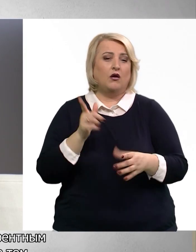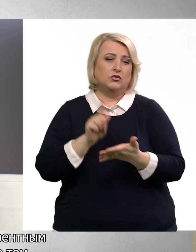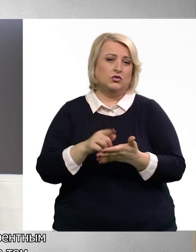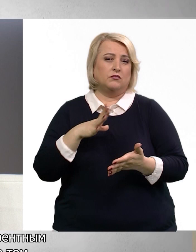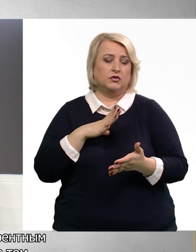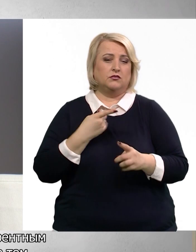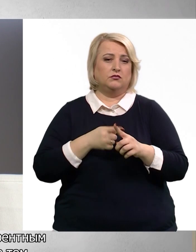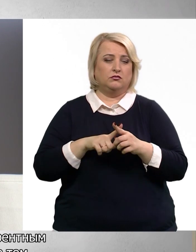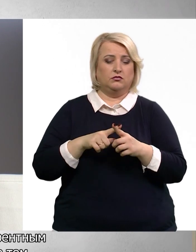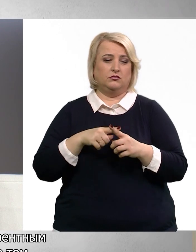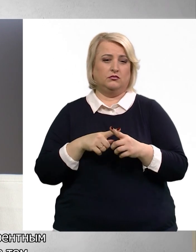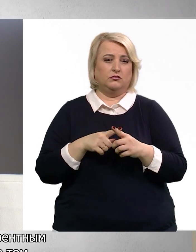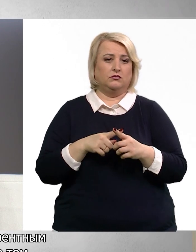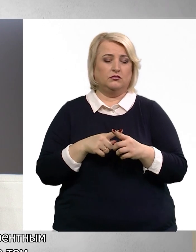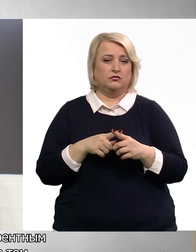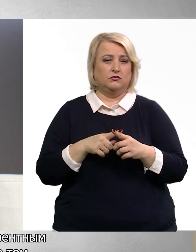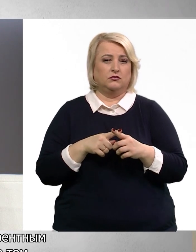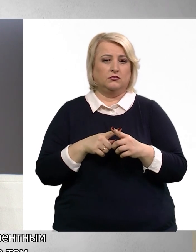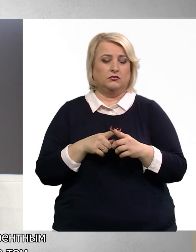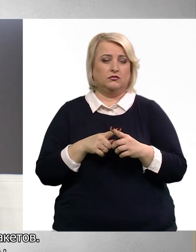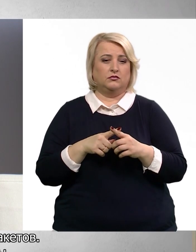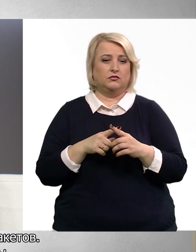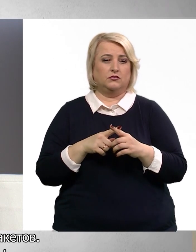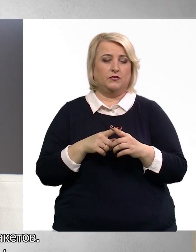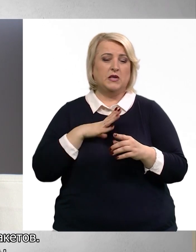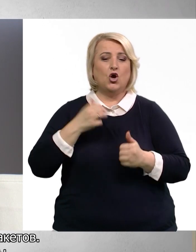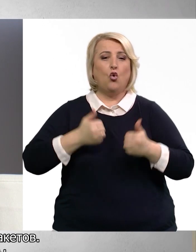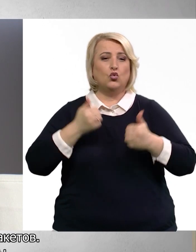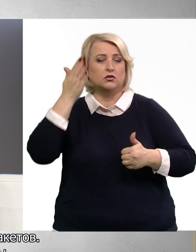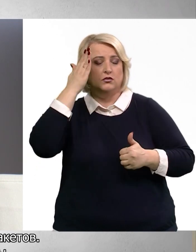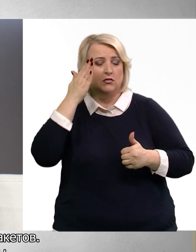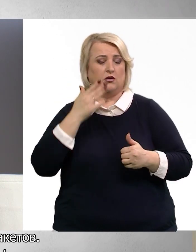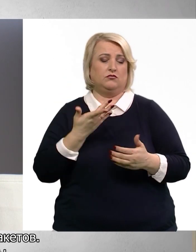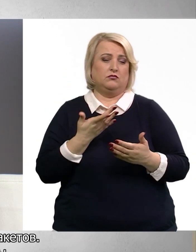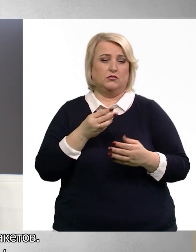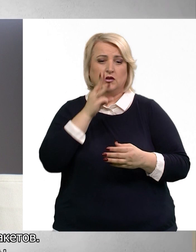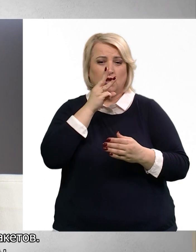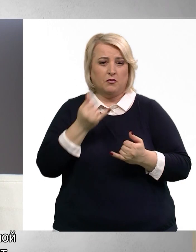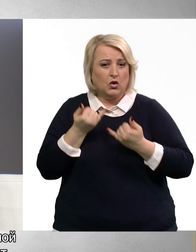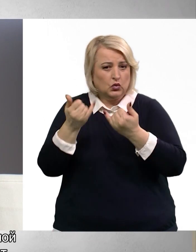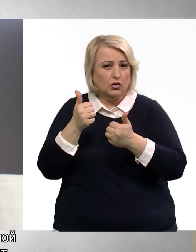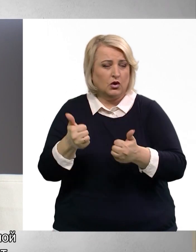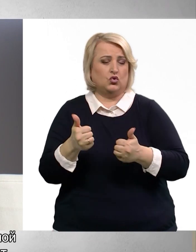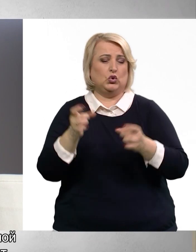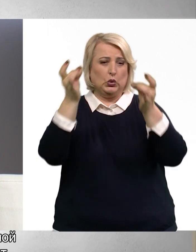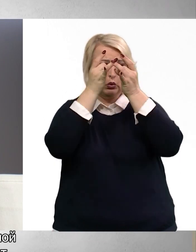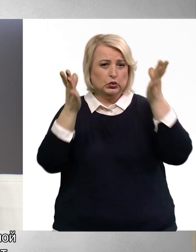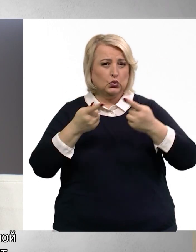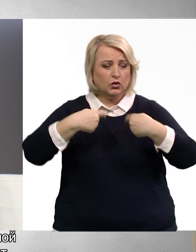unor rigori concurențiale, inclusiv și la nivel de salarizare, și la nivel de pachete sociale. Și cultură corporativă. Și cultură corporativă,